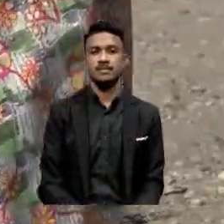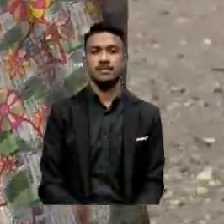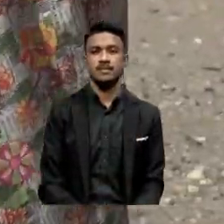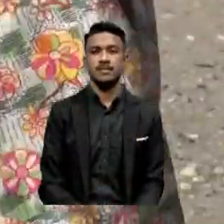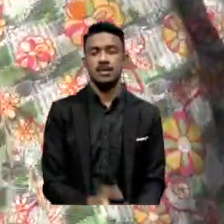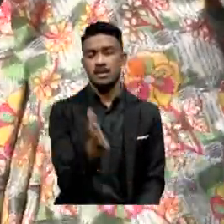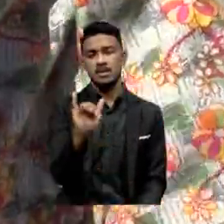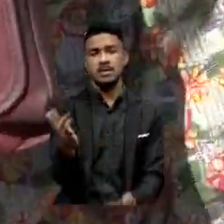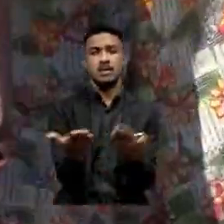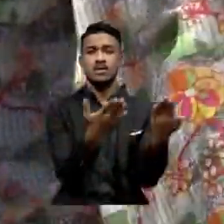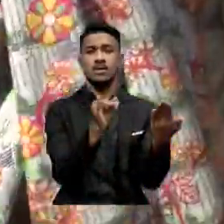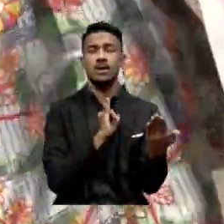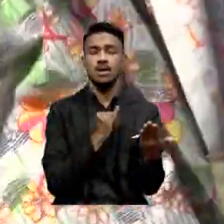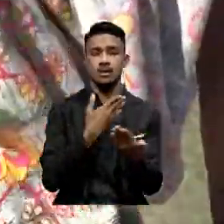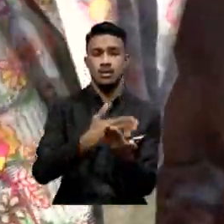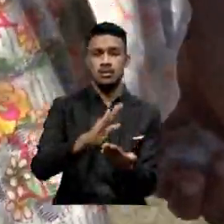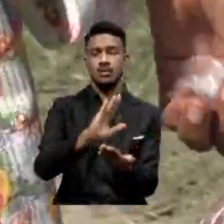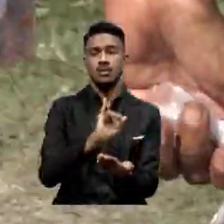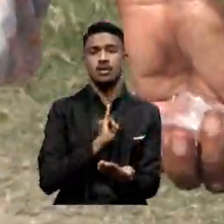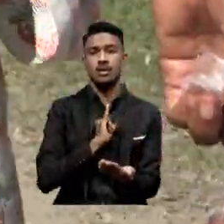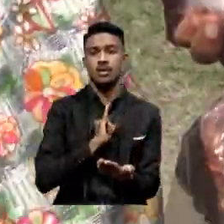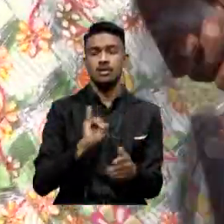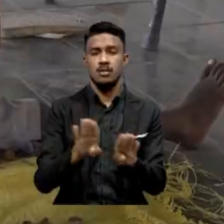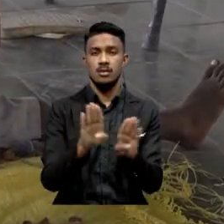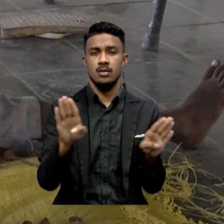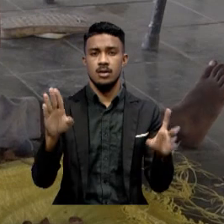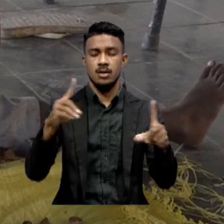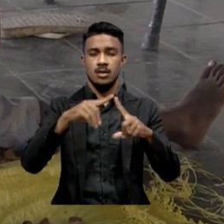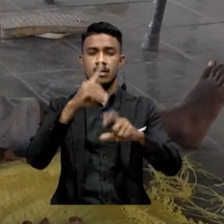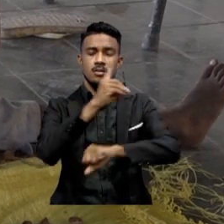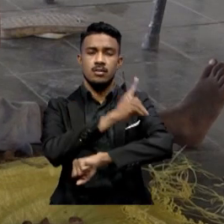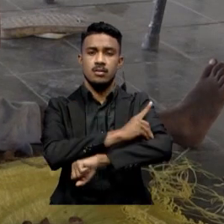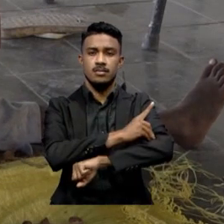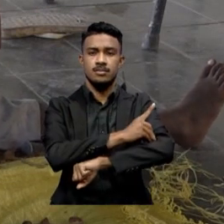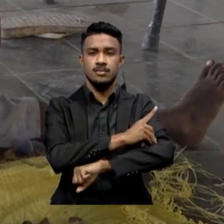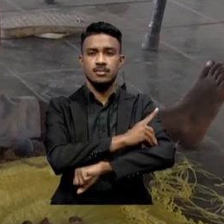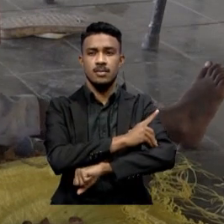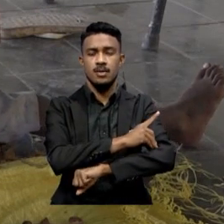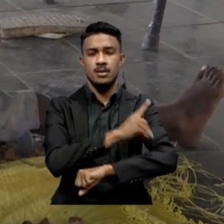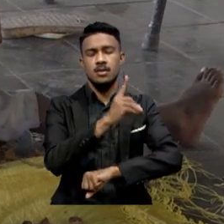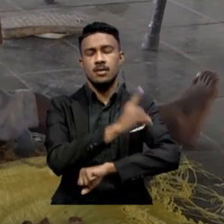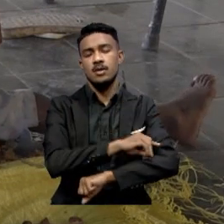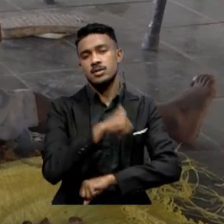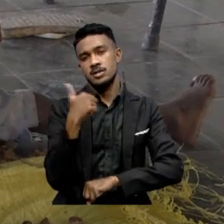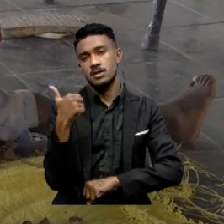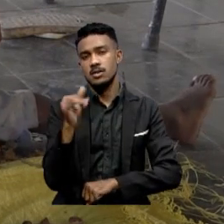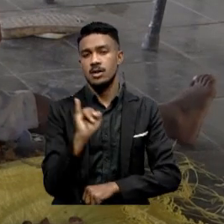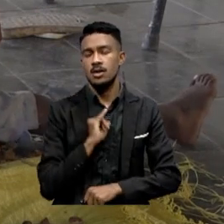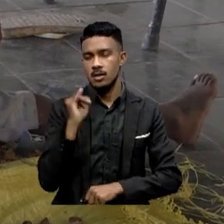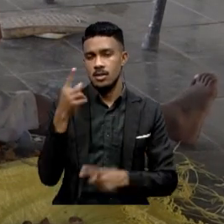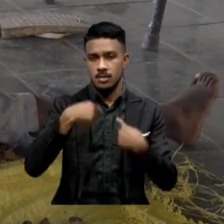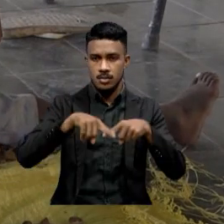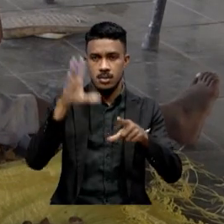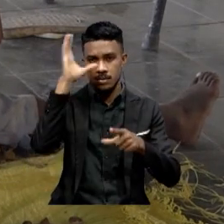lori mai hau hola hau loke. Iha fali lorong be seluk nian ne hau babuka fali iha